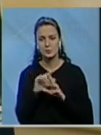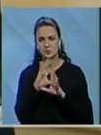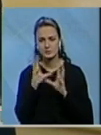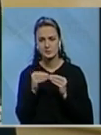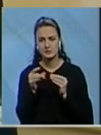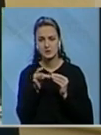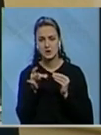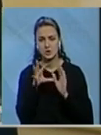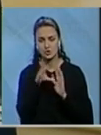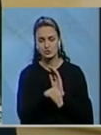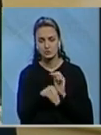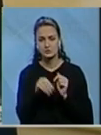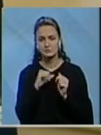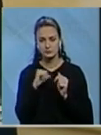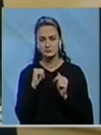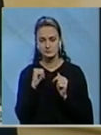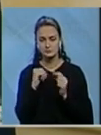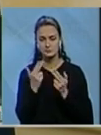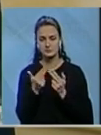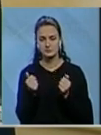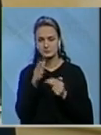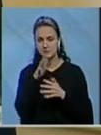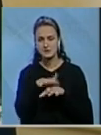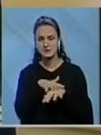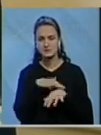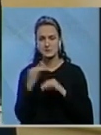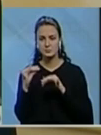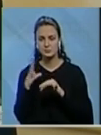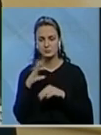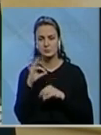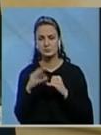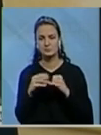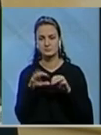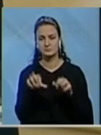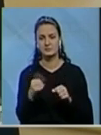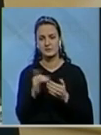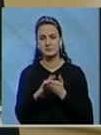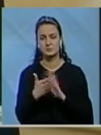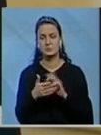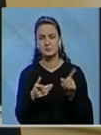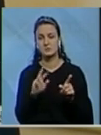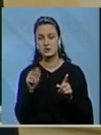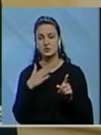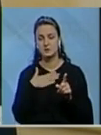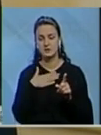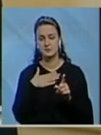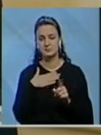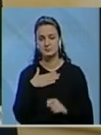უზრუნველყოფაში რეგიონში, და თავისთავად საუბარი ქონდა ხანგრძლივი ოკუპირებულ ტერიტორიებზე არსებულ ვითარებაზე. და ჩვენი